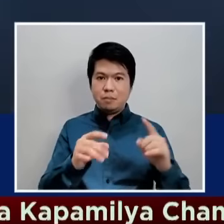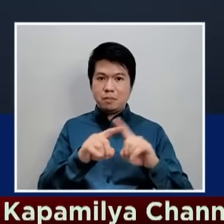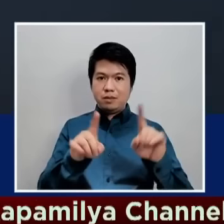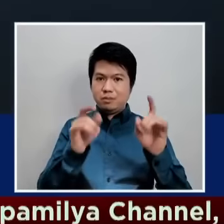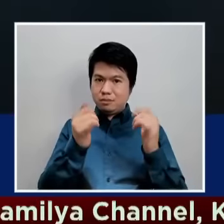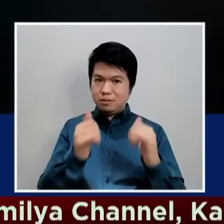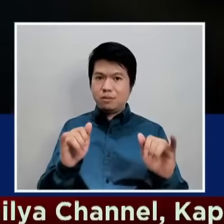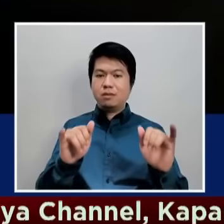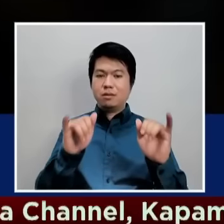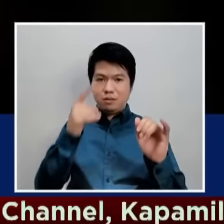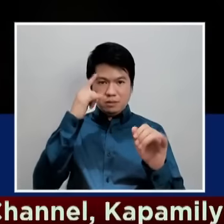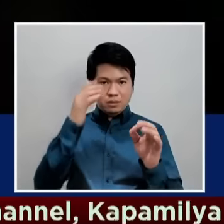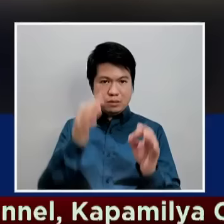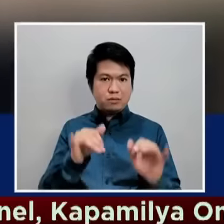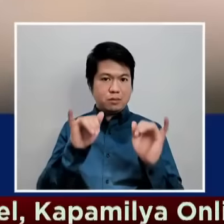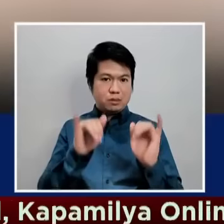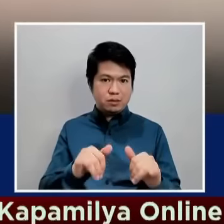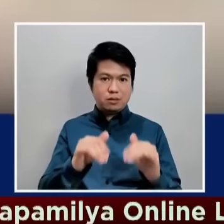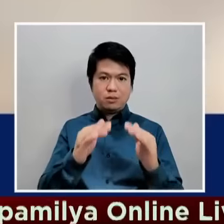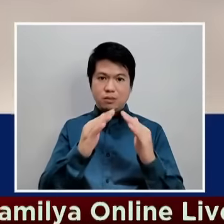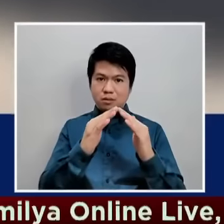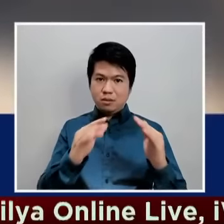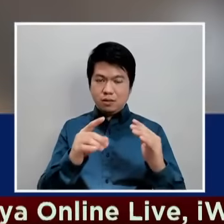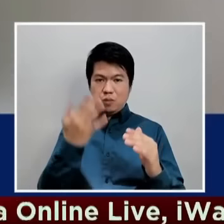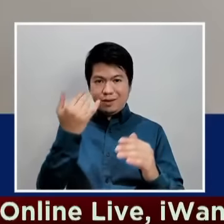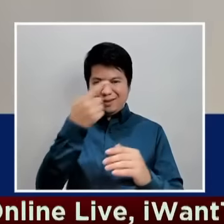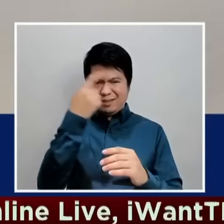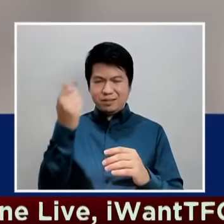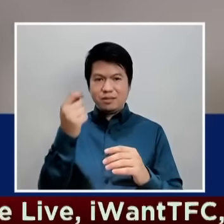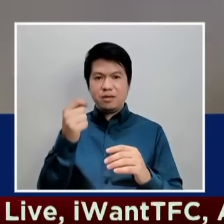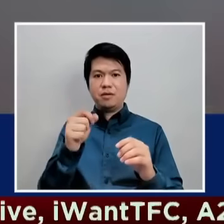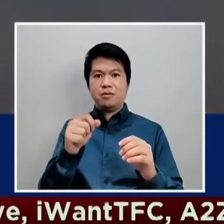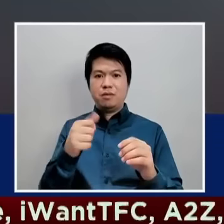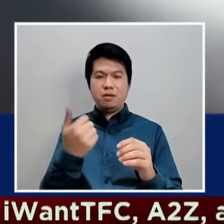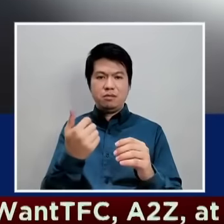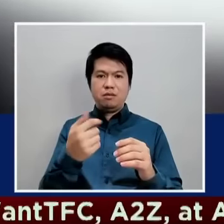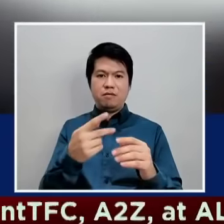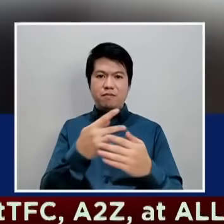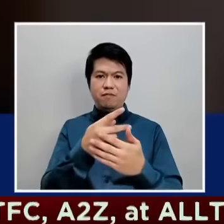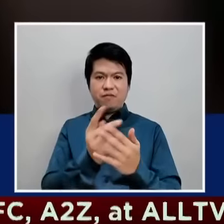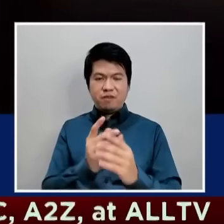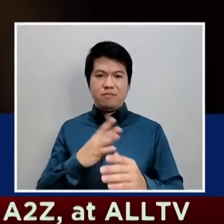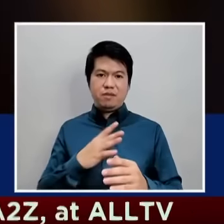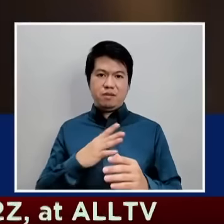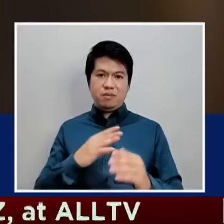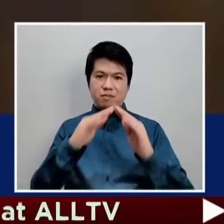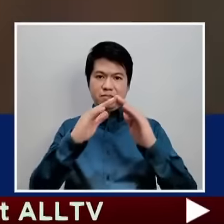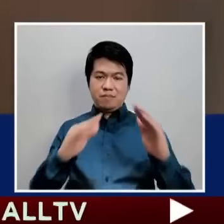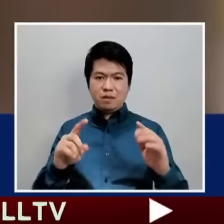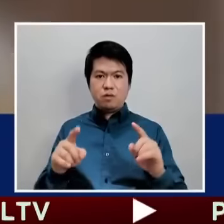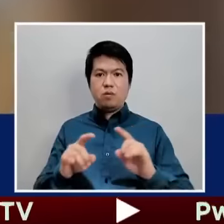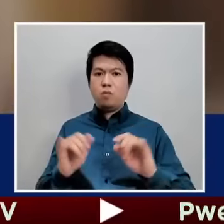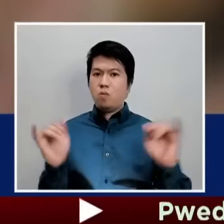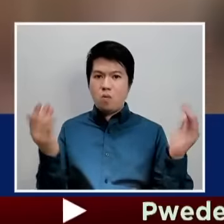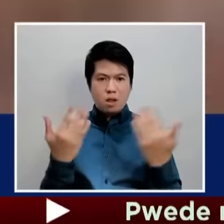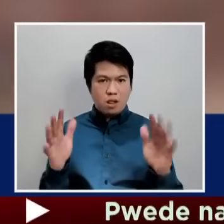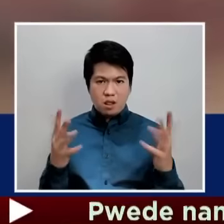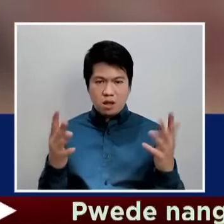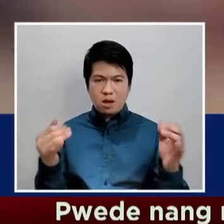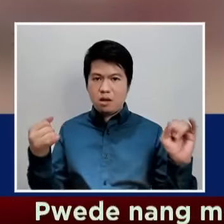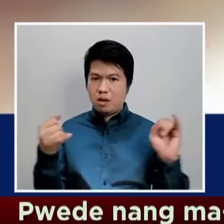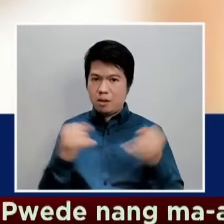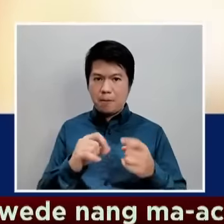tahanan dahil ang ibang parte nito ay maayos pa naman. Walang nasugatan sa insidente pero nagdulot naman ito